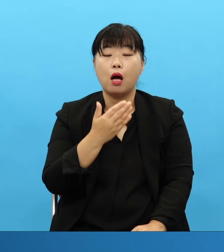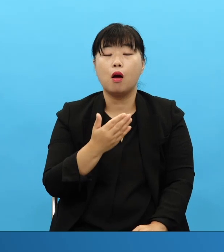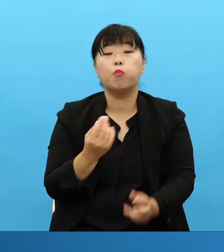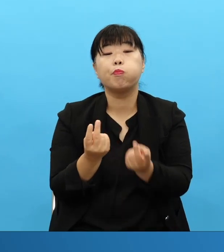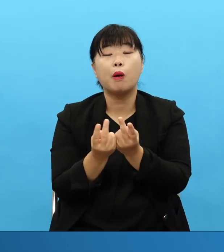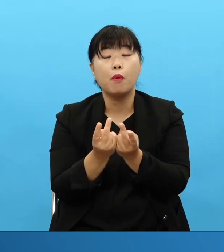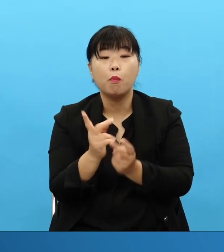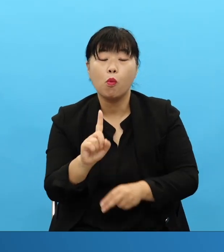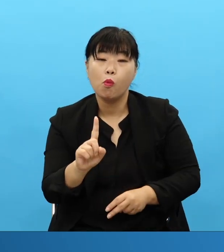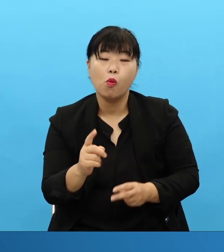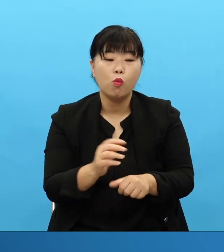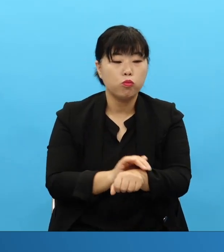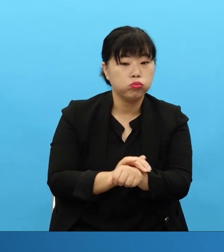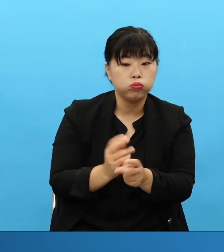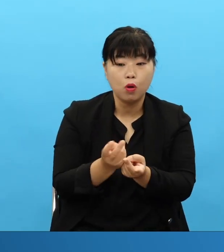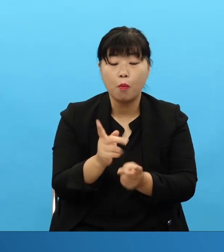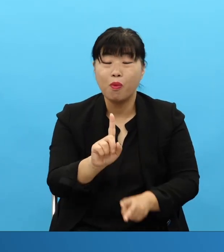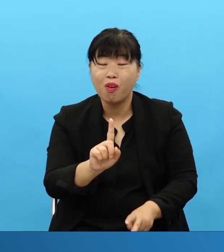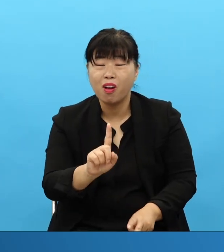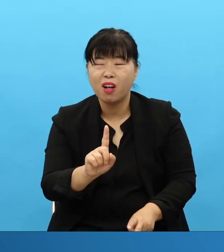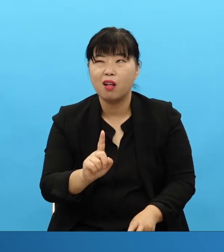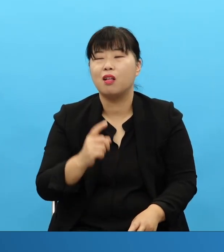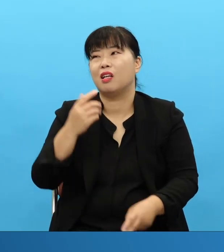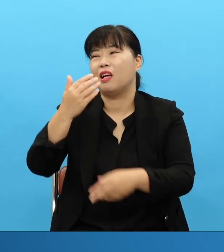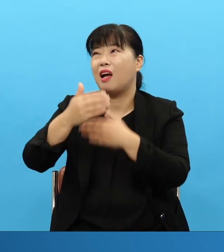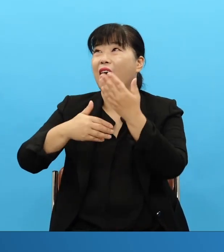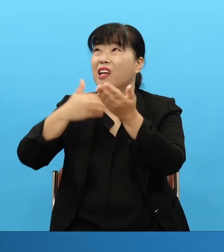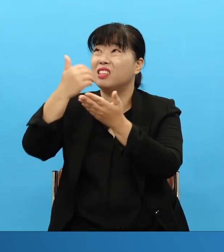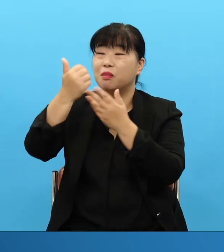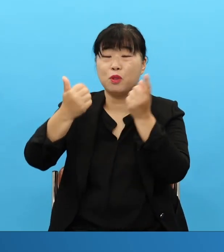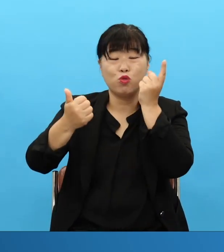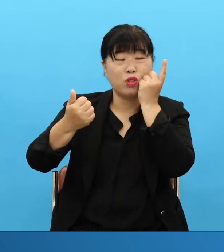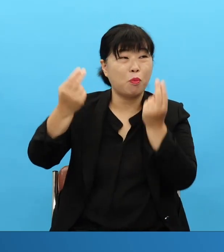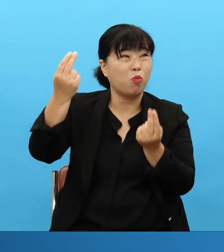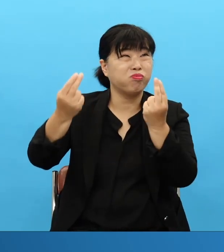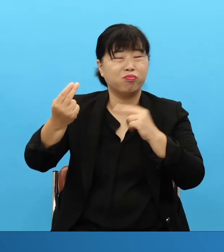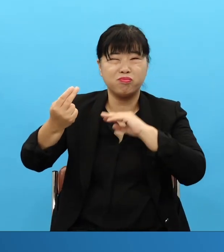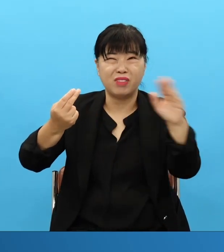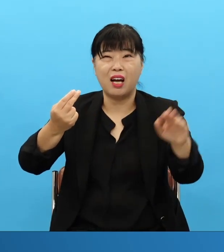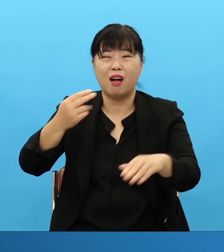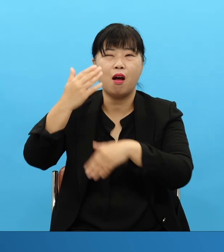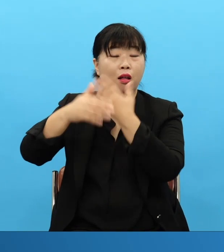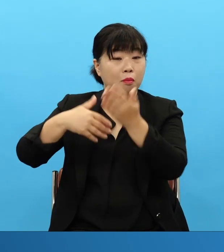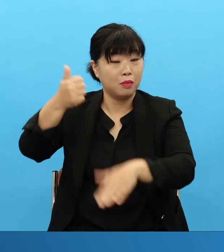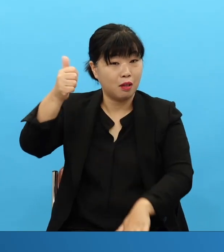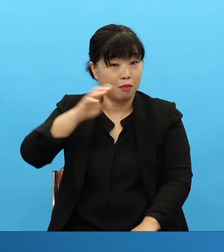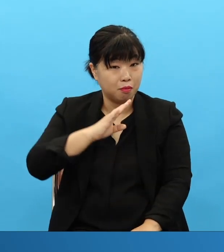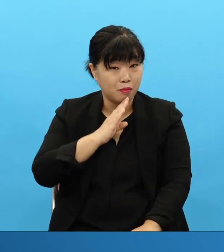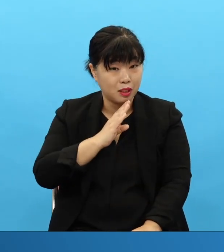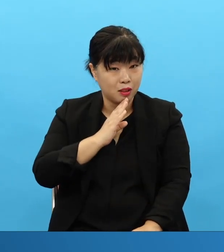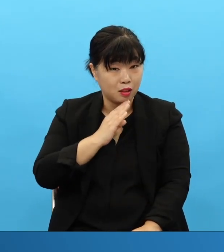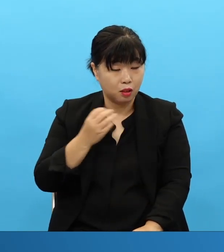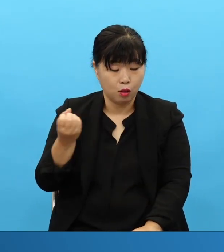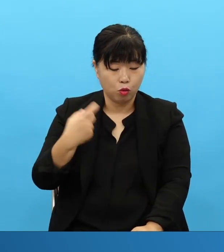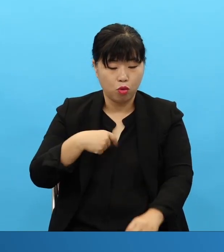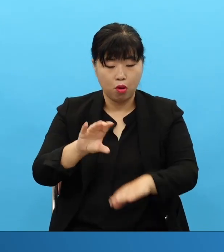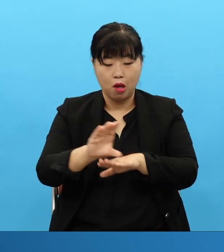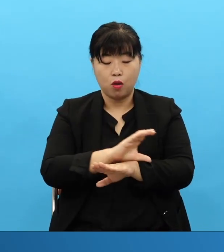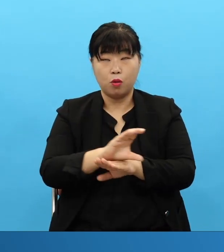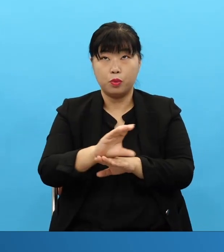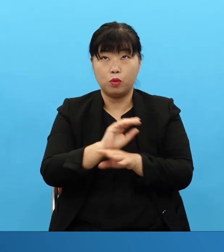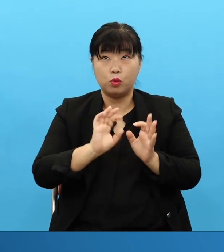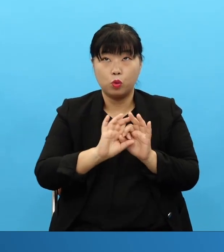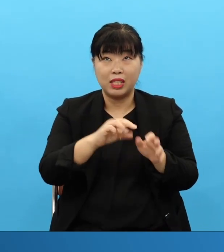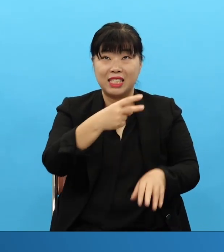하나님이 휴대폰보다 못하겠어요? And do you think God is worse off than a cell 아니, phone? 성령의 역사가 여러분 가지고 있는 컴퓨터보다 못하겠냐 이 Do 말이에요. you think the work of the